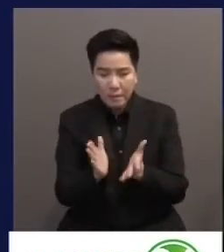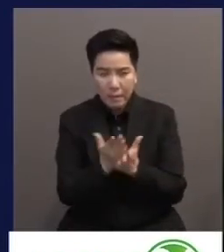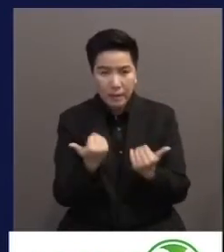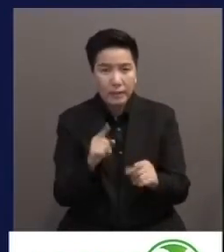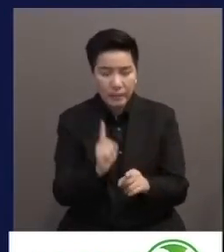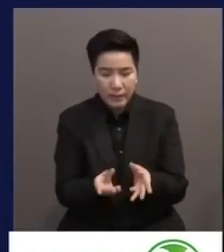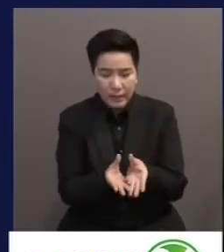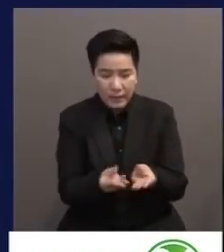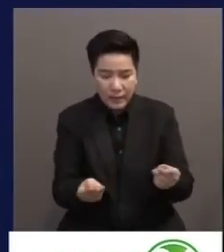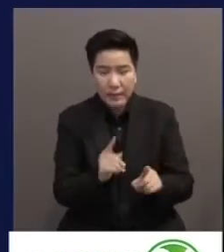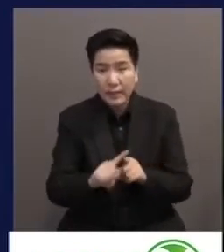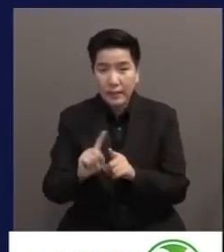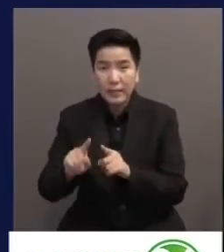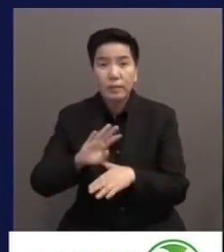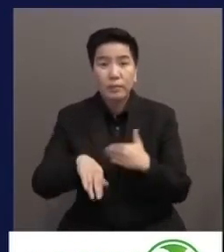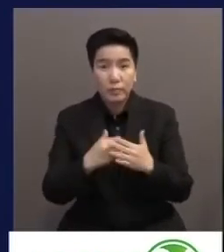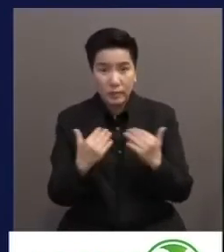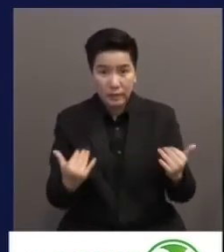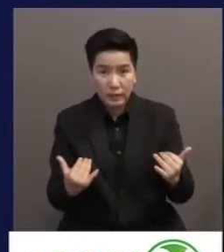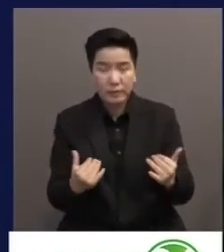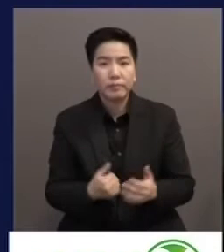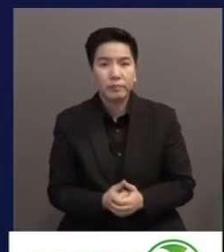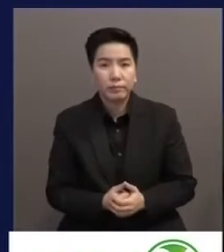ที่เป็นที่ดินต่างๆเนี่ยเ